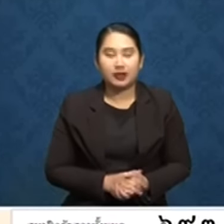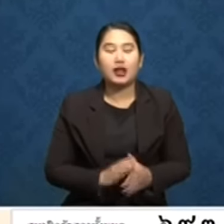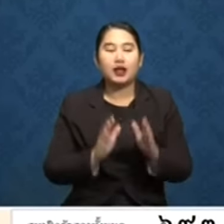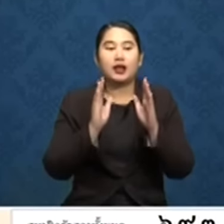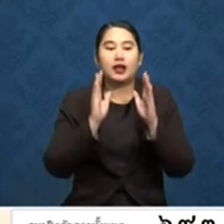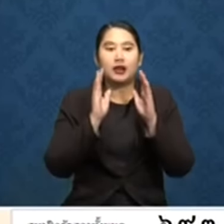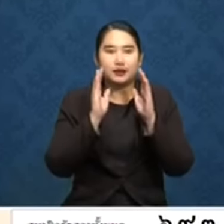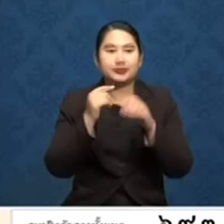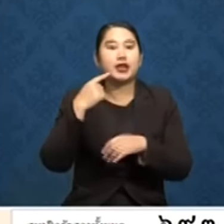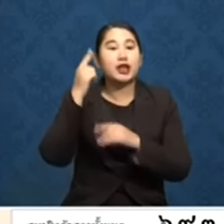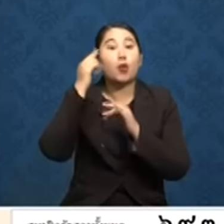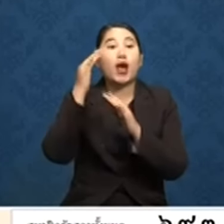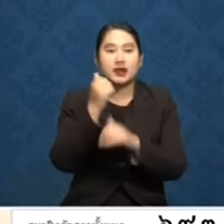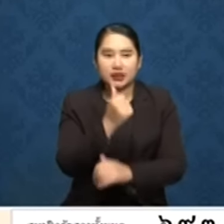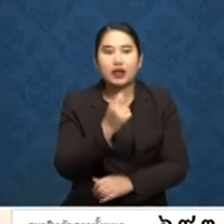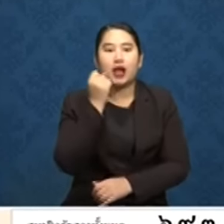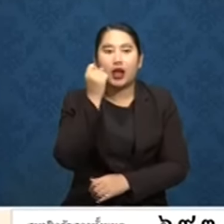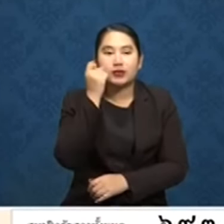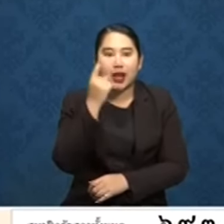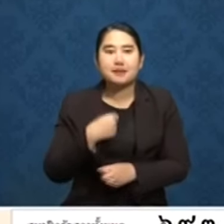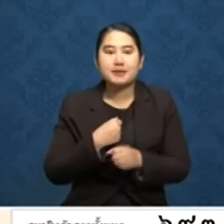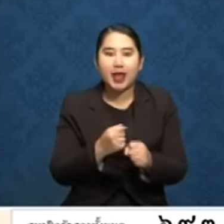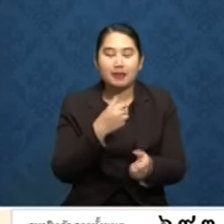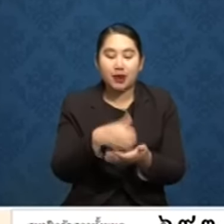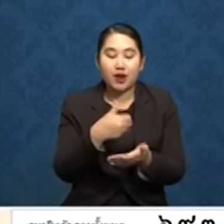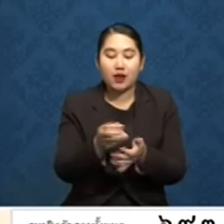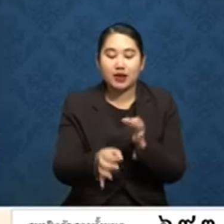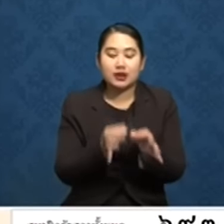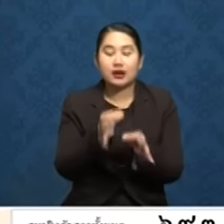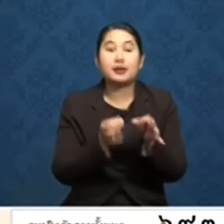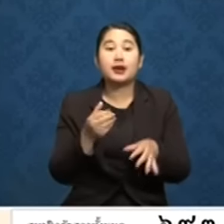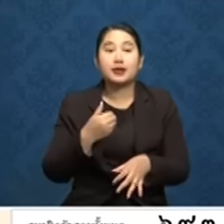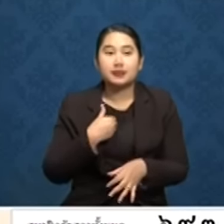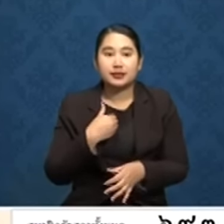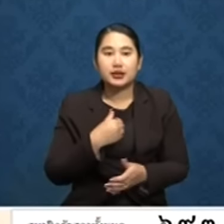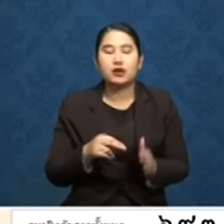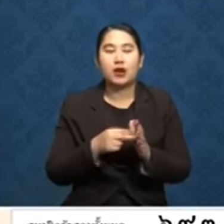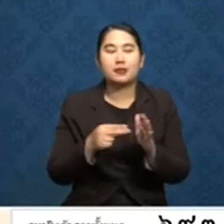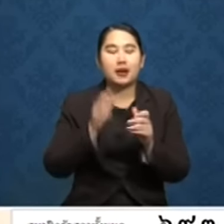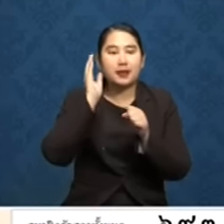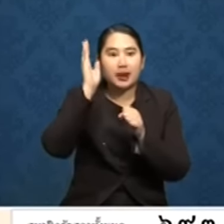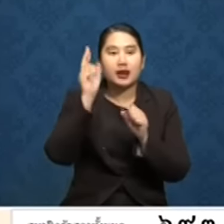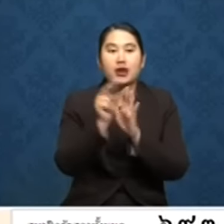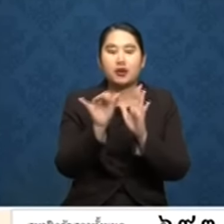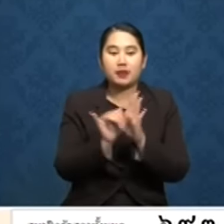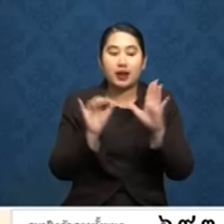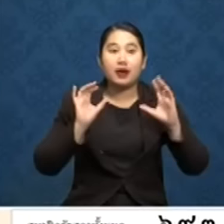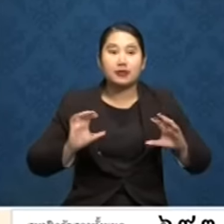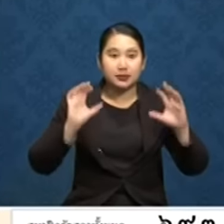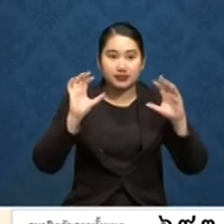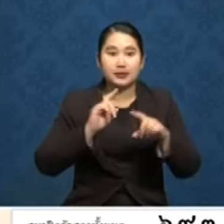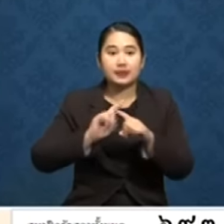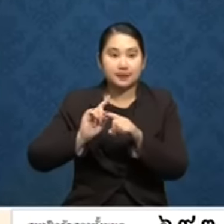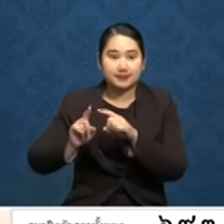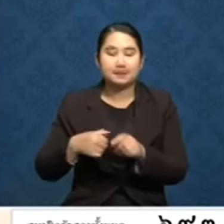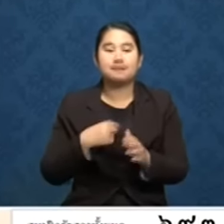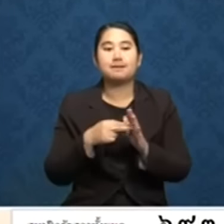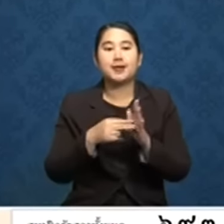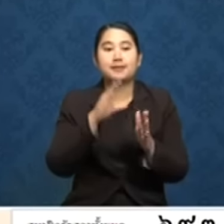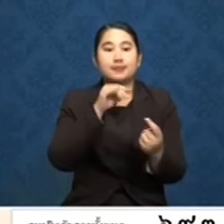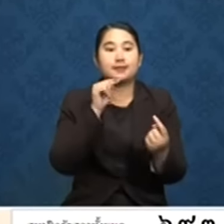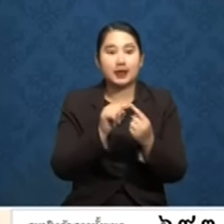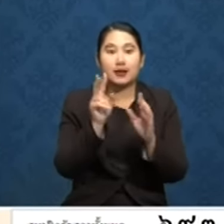นะครับว่าท่านพยายามจะชี้แจงว่าการแถลงในนโยบายของรัฐบาลนั้นก็ต้องพูดถึ